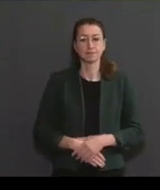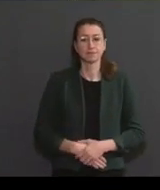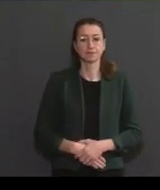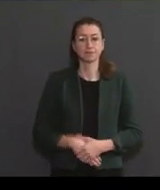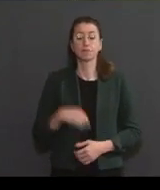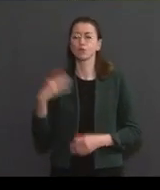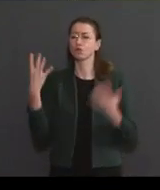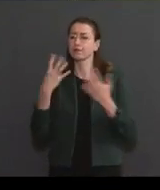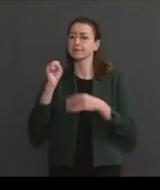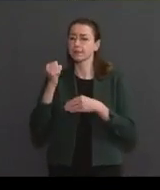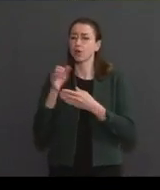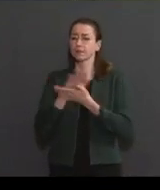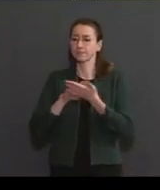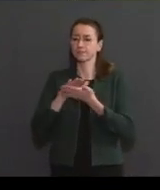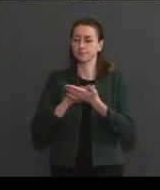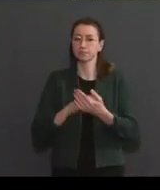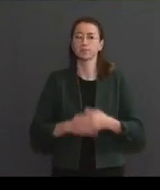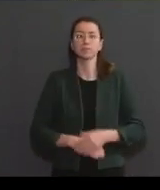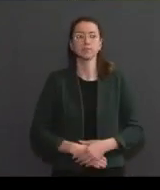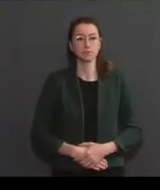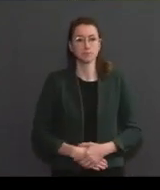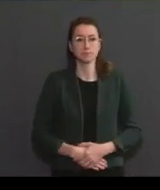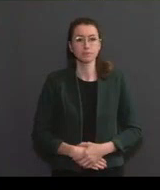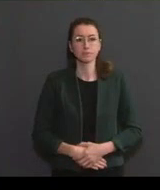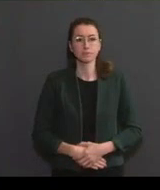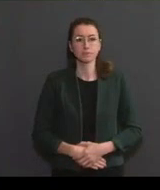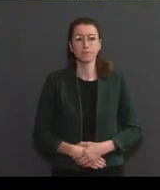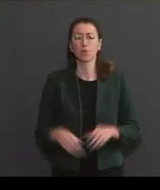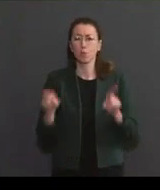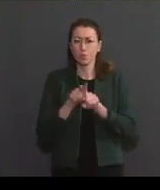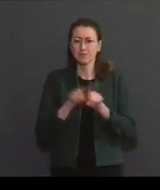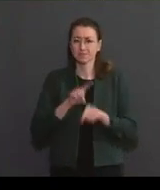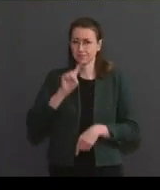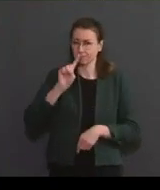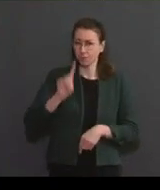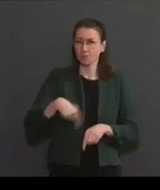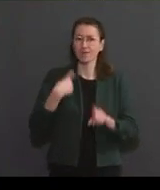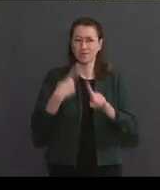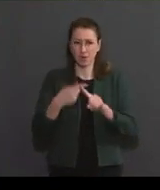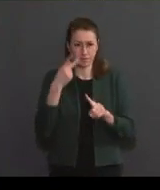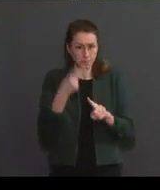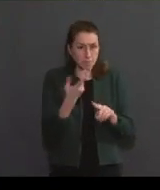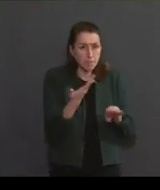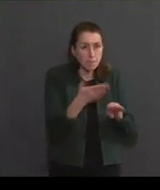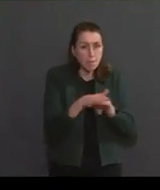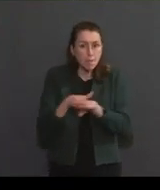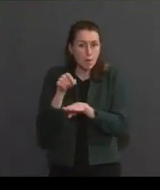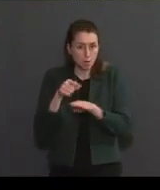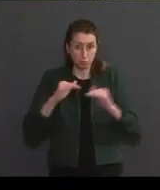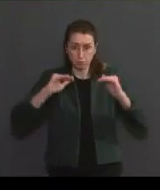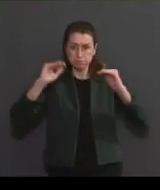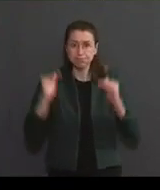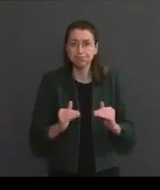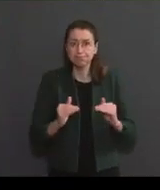Enfin, pour la première fois, le nombre de décès diminue également. On a en moyenne 185